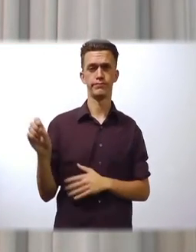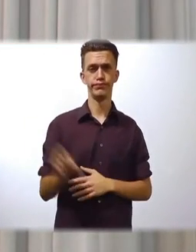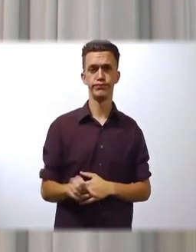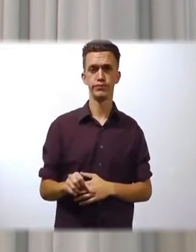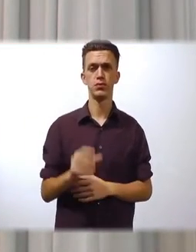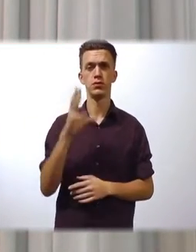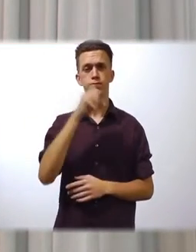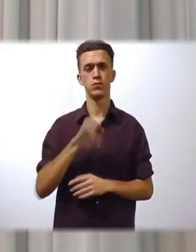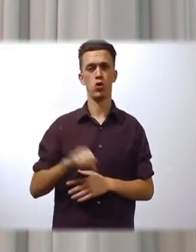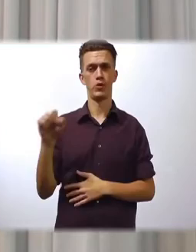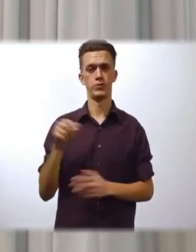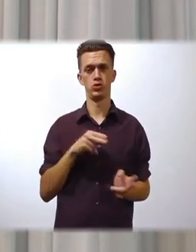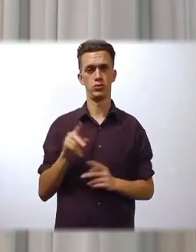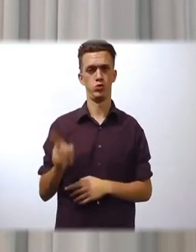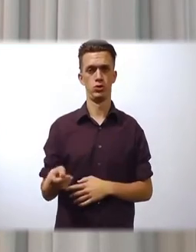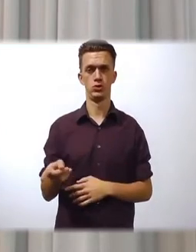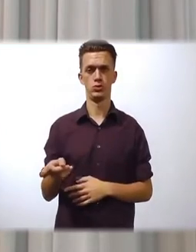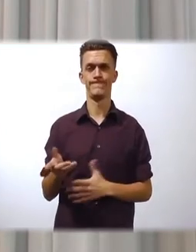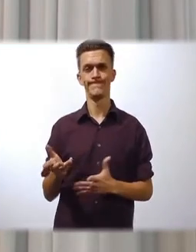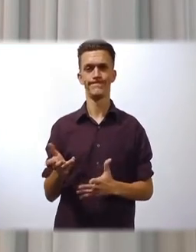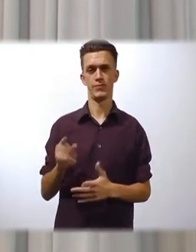der Kapitalismus gerade für Jugendliche